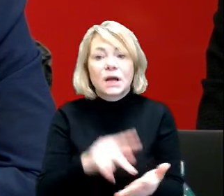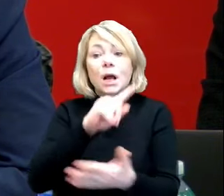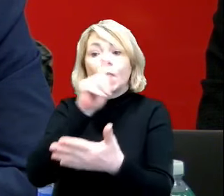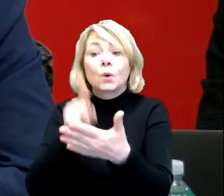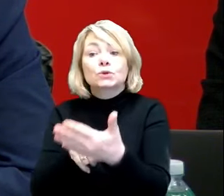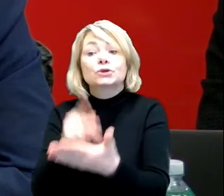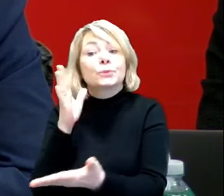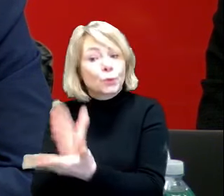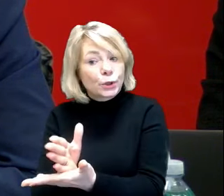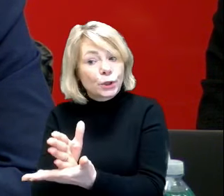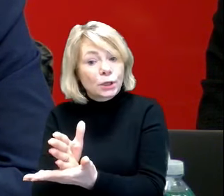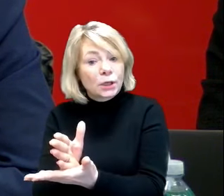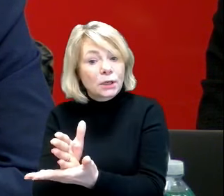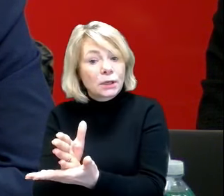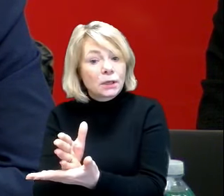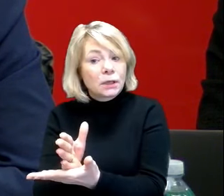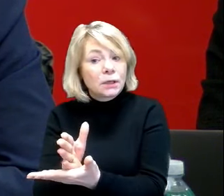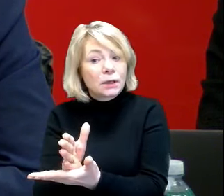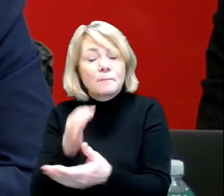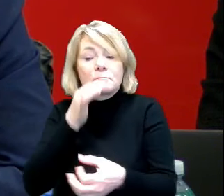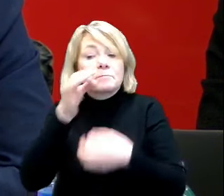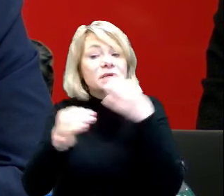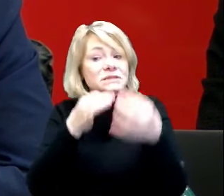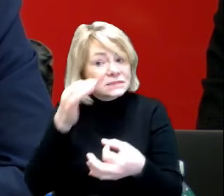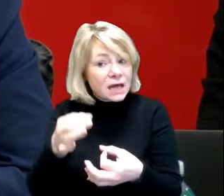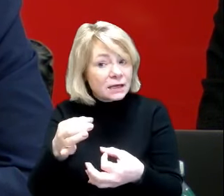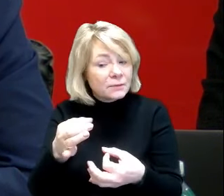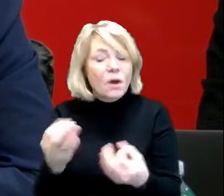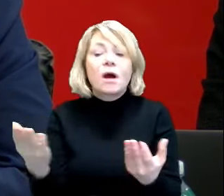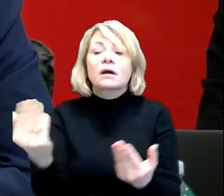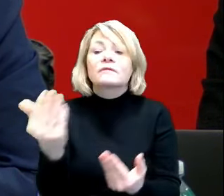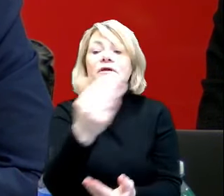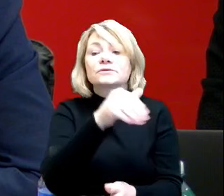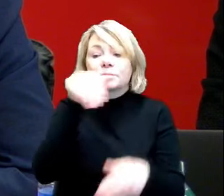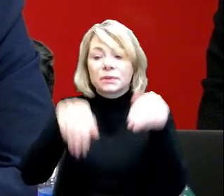klausimų pasisakymų kviečiu balsuoti 32